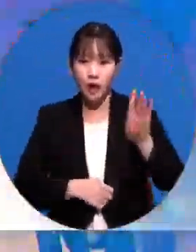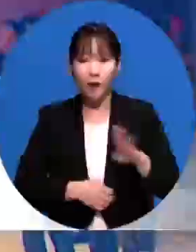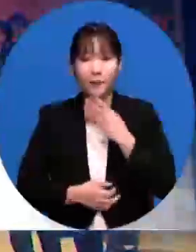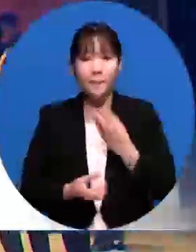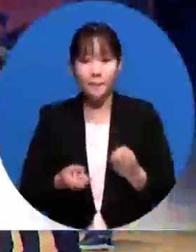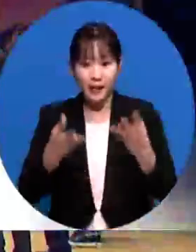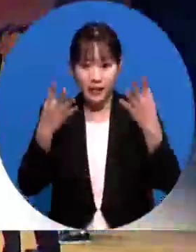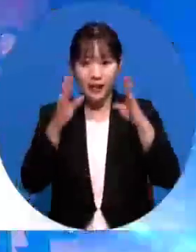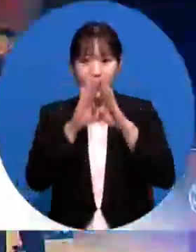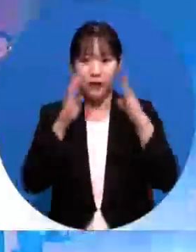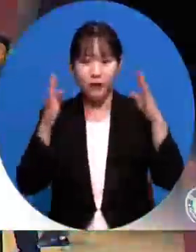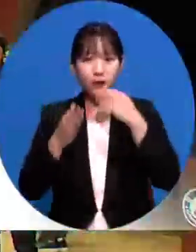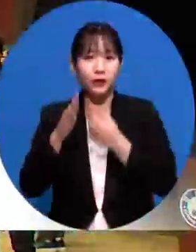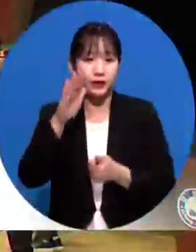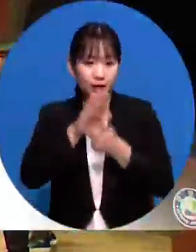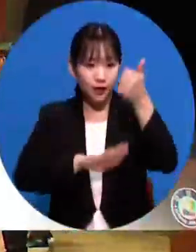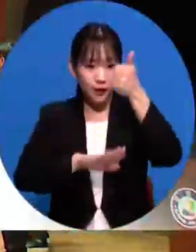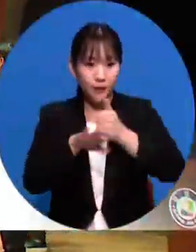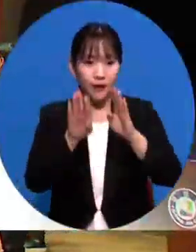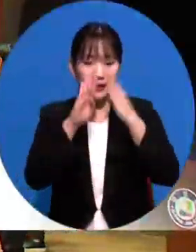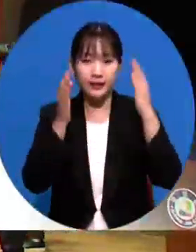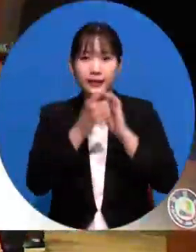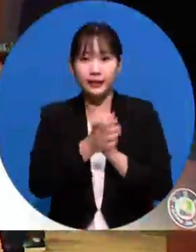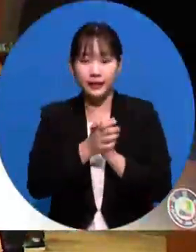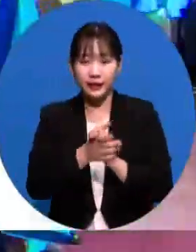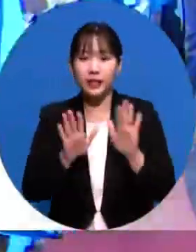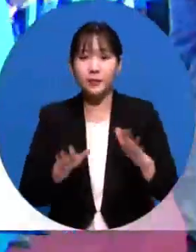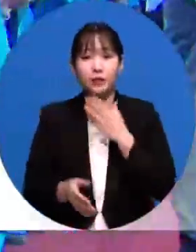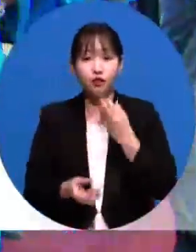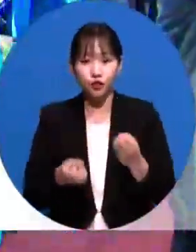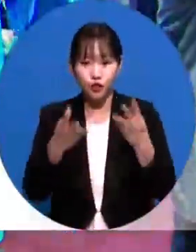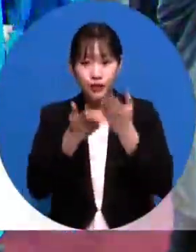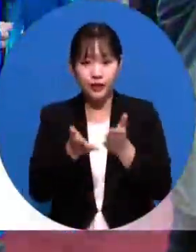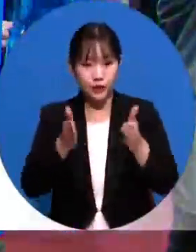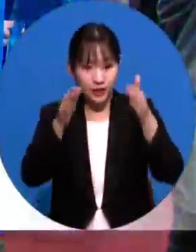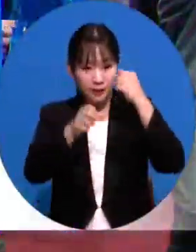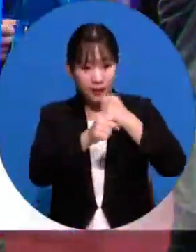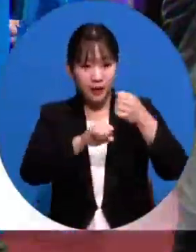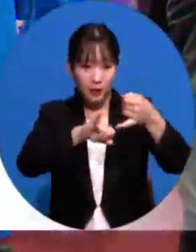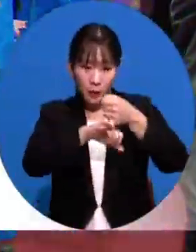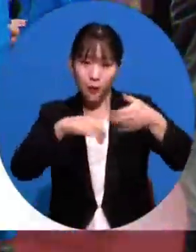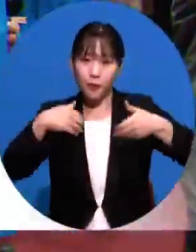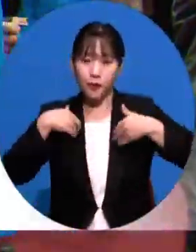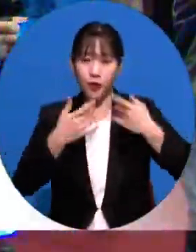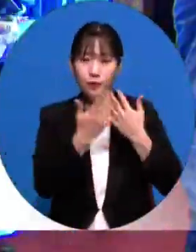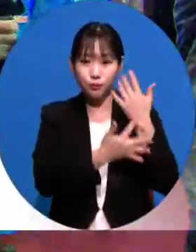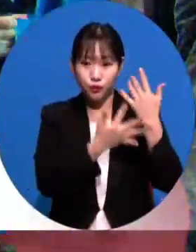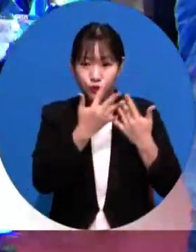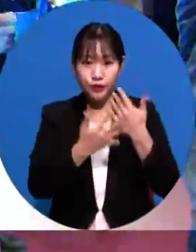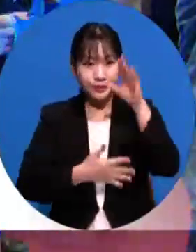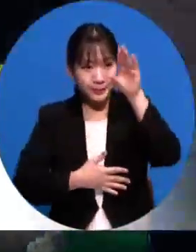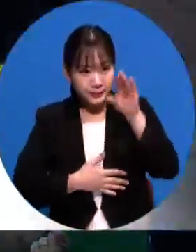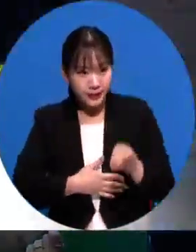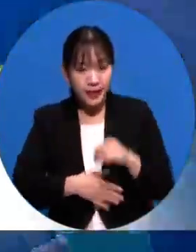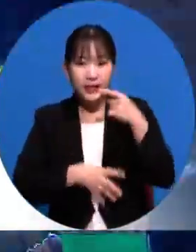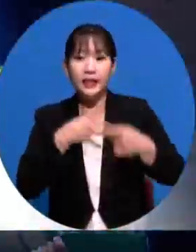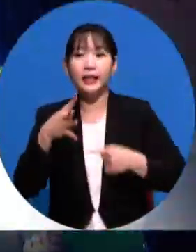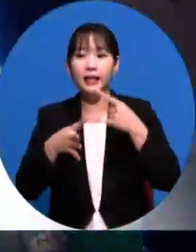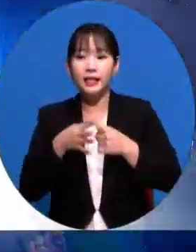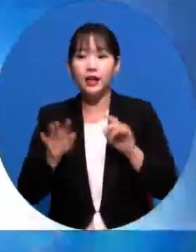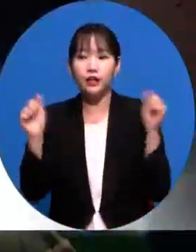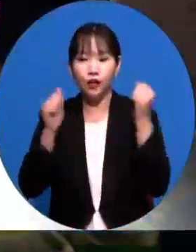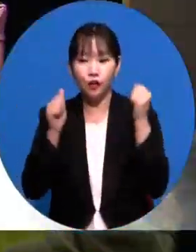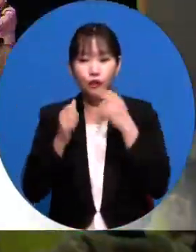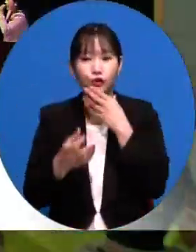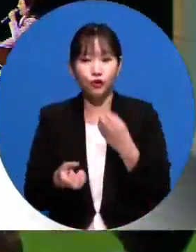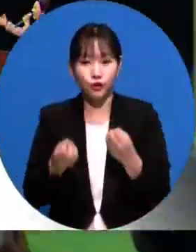성공개출을 기원했습니다 강진군은 이번 축제가 청자 제작의 필수요소인 불과 잘 어울리는 계절인